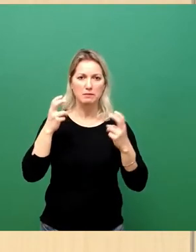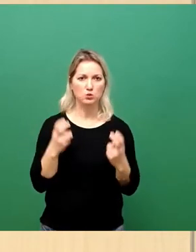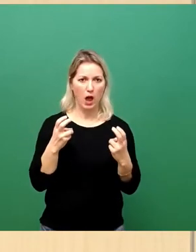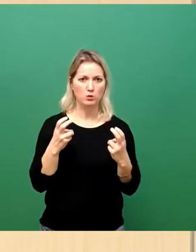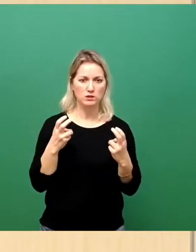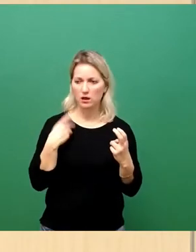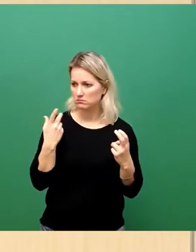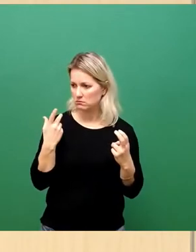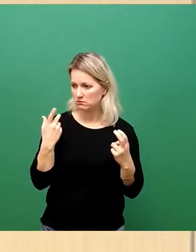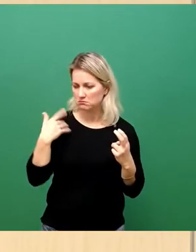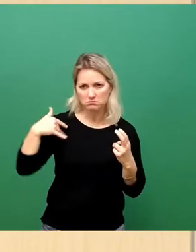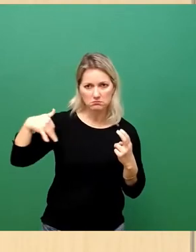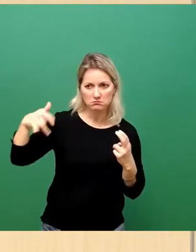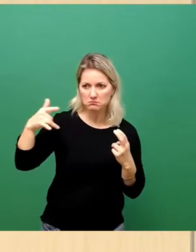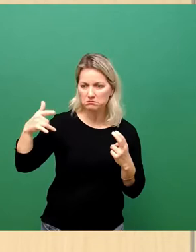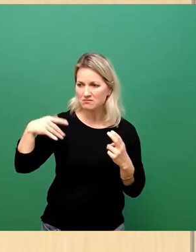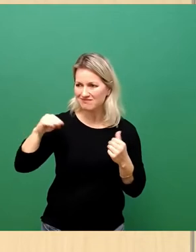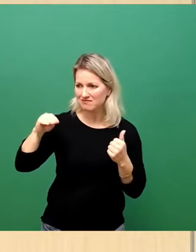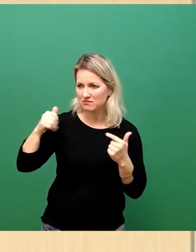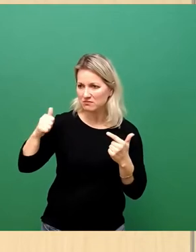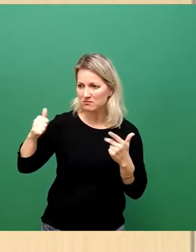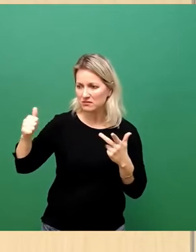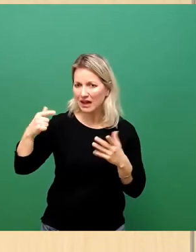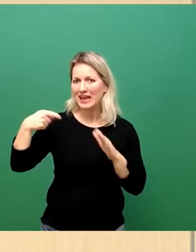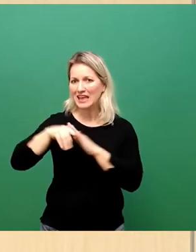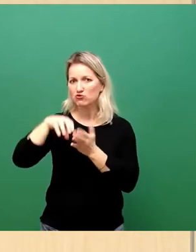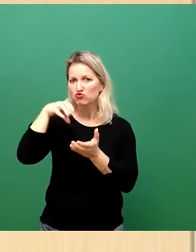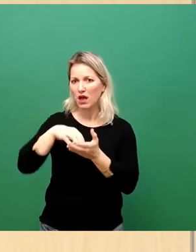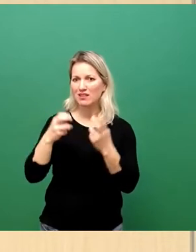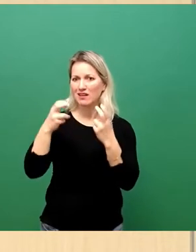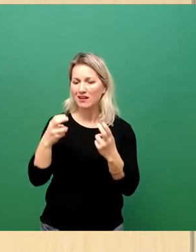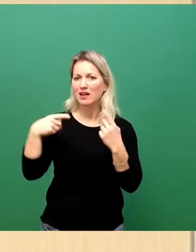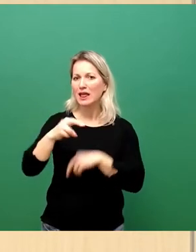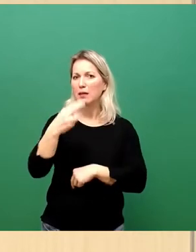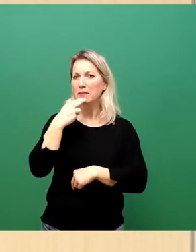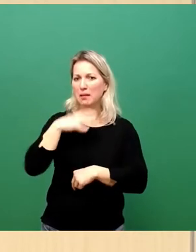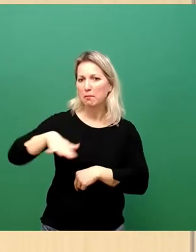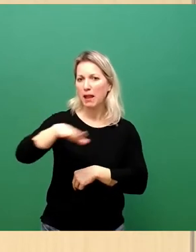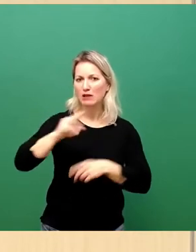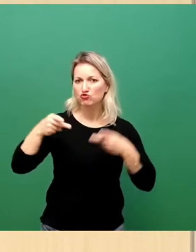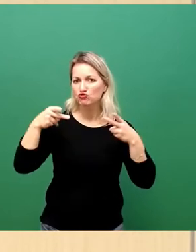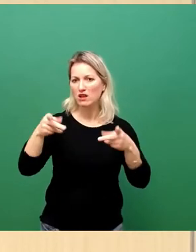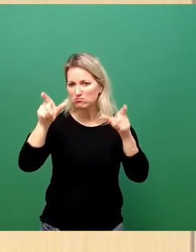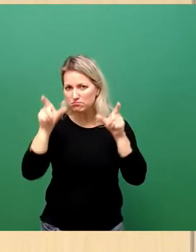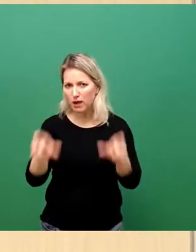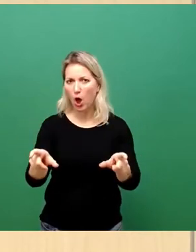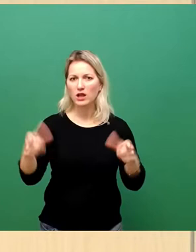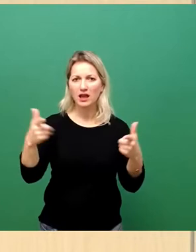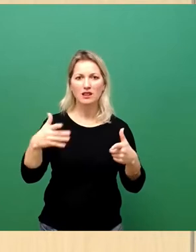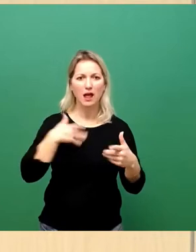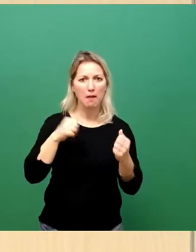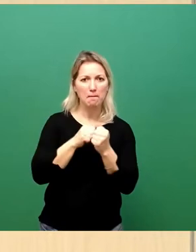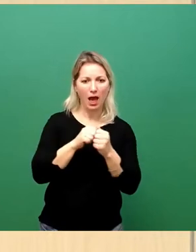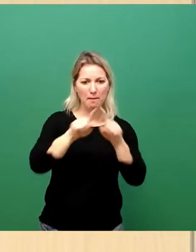den Betten geklingelt, sind in die Innenstadt gefahren, haben auf dem Pornaschen Platz Straßen blockiert, haben mit selbstgemalten Pappen vor der